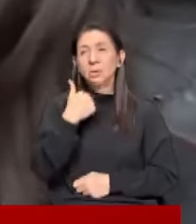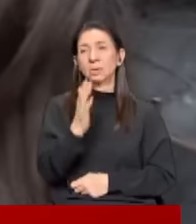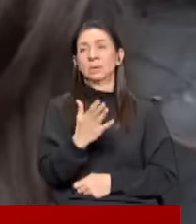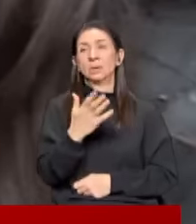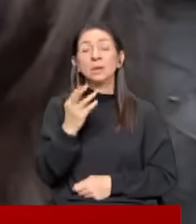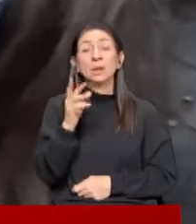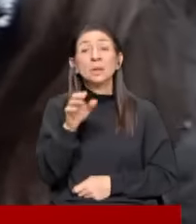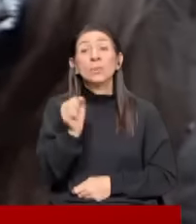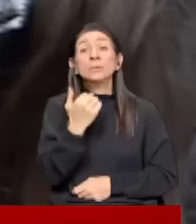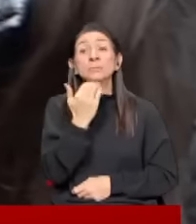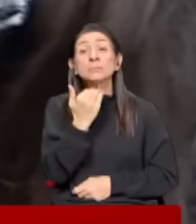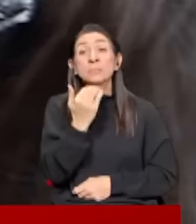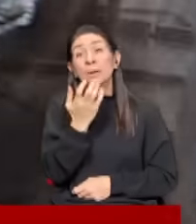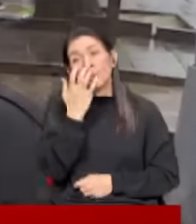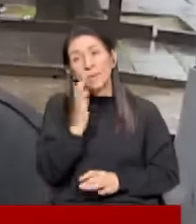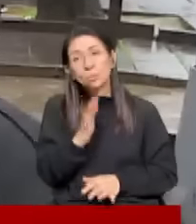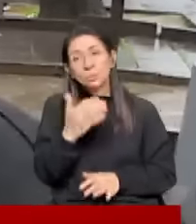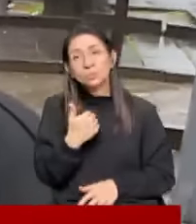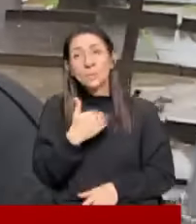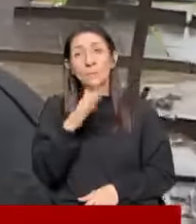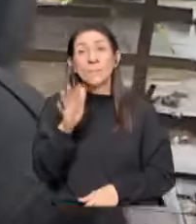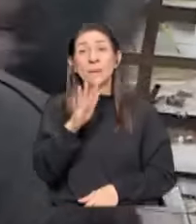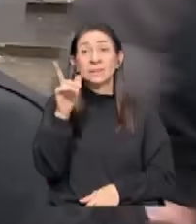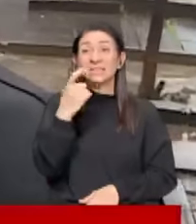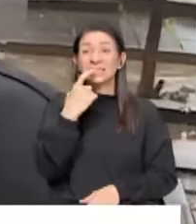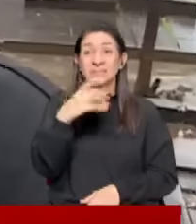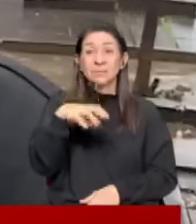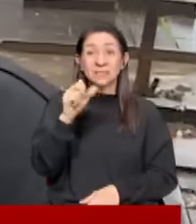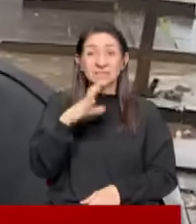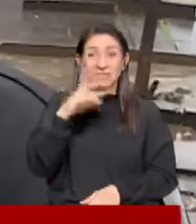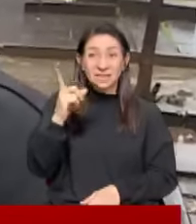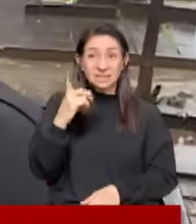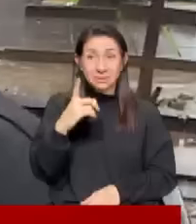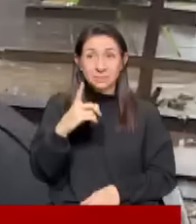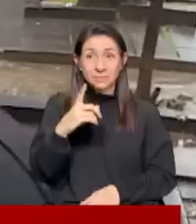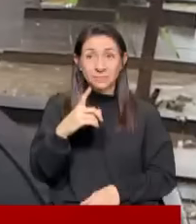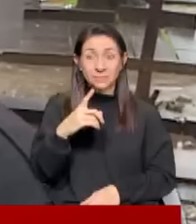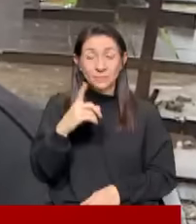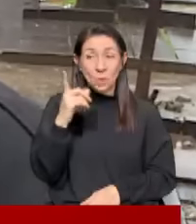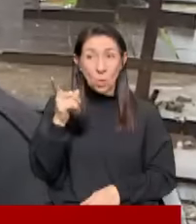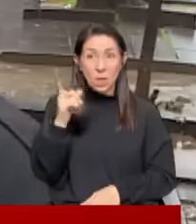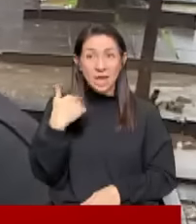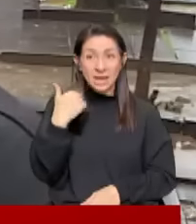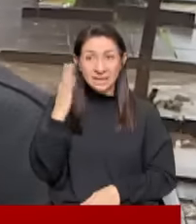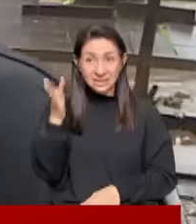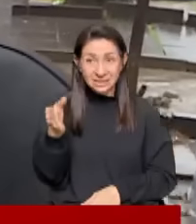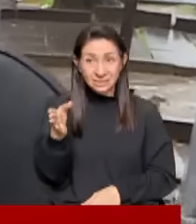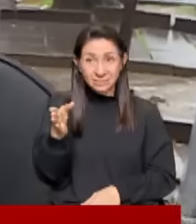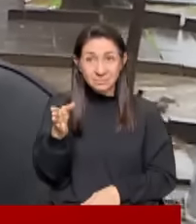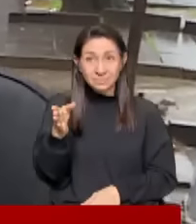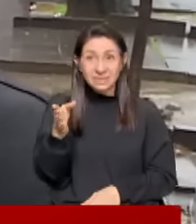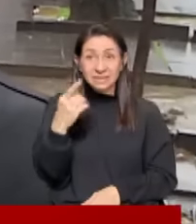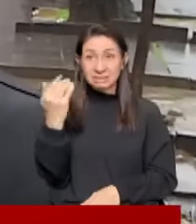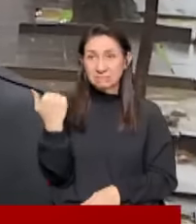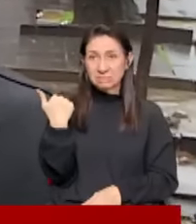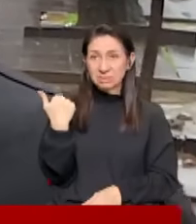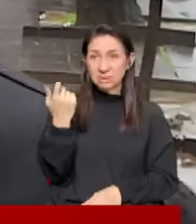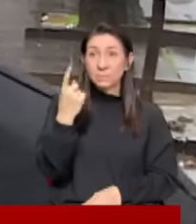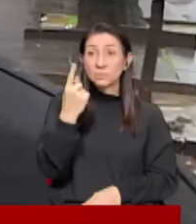Randevu düşüremezseniz? Bekliyoruz. Maltepe'de diş merkezi var, sağlığı. Oraya gittim. Dediler